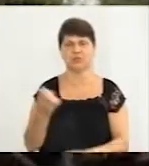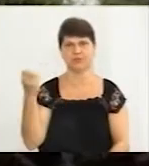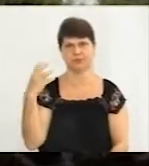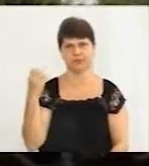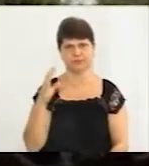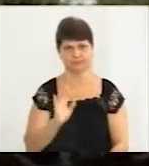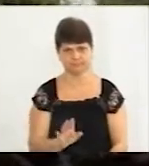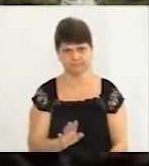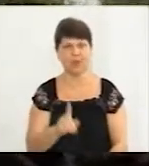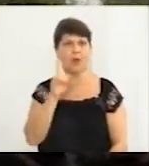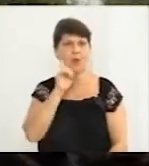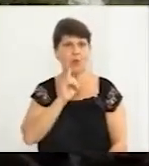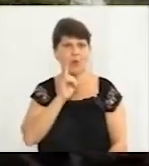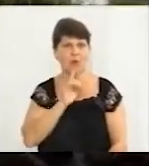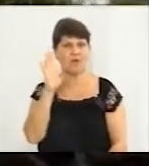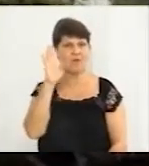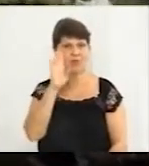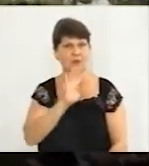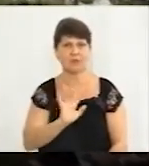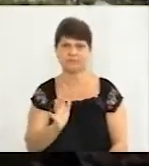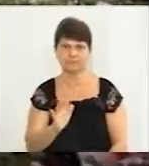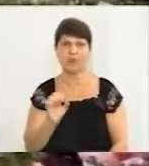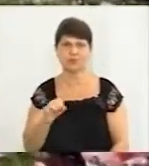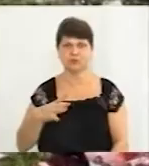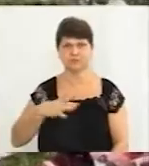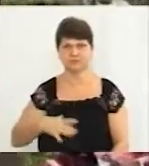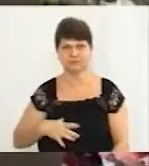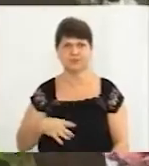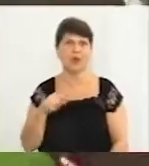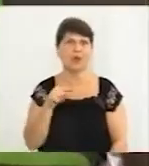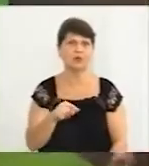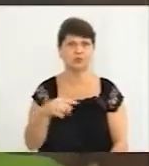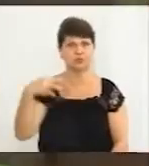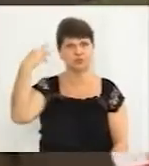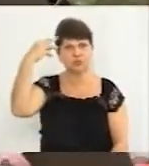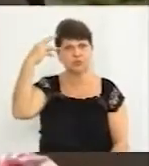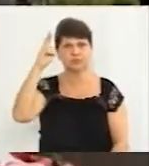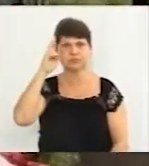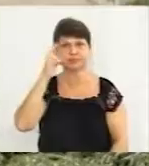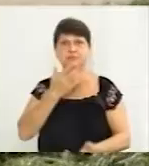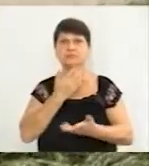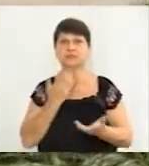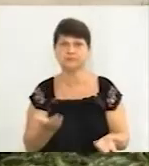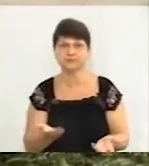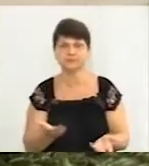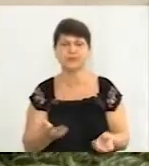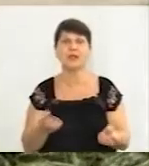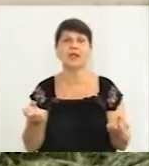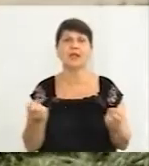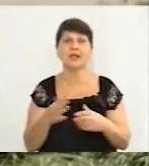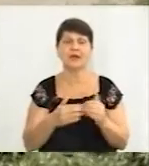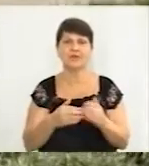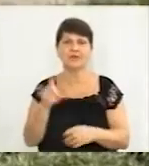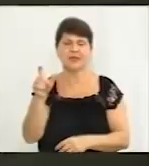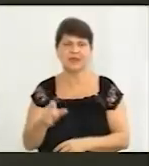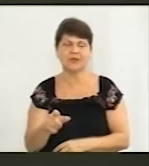вода. Поки вода не дуже, ще можна потерпіти. Тим більше тут ні душу, ані вбиральні немає. Фахівець